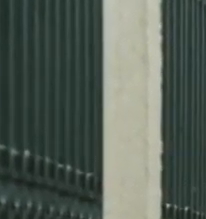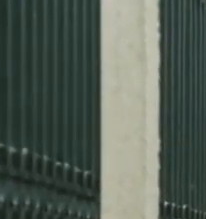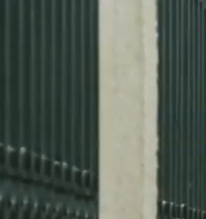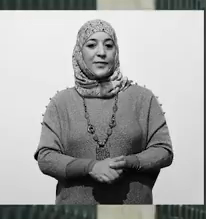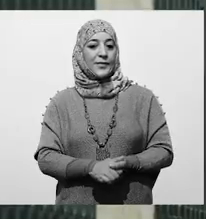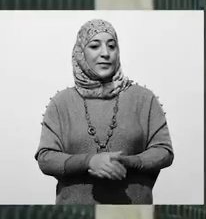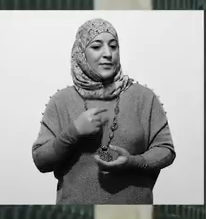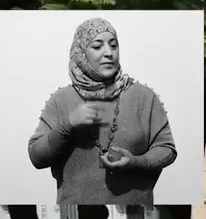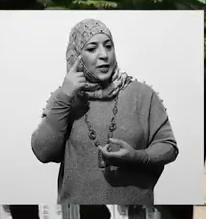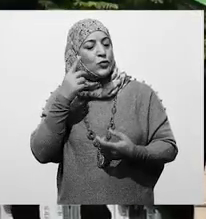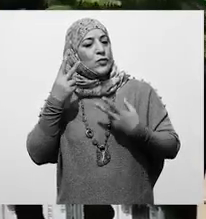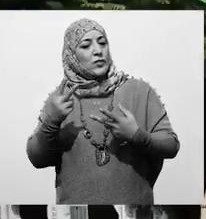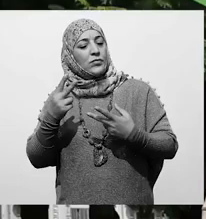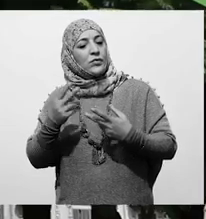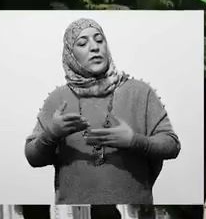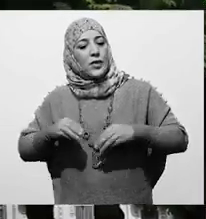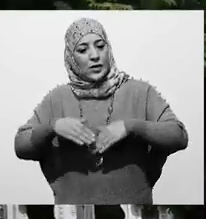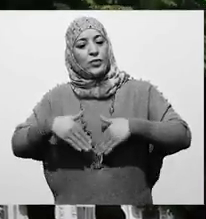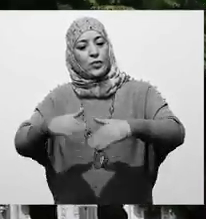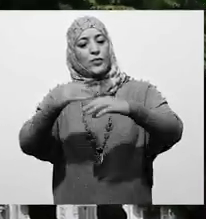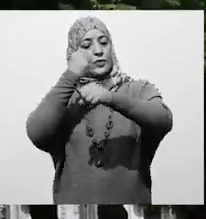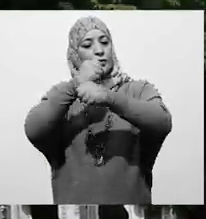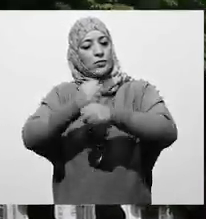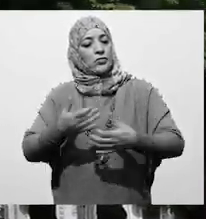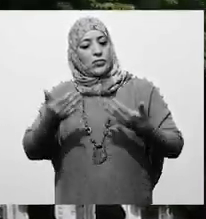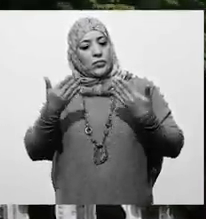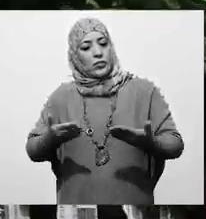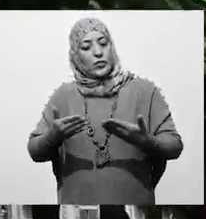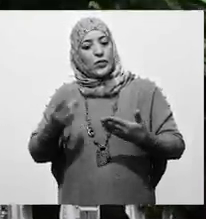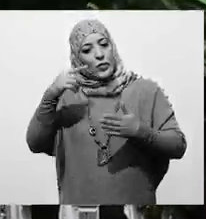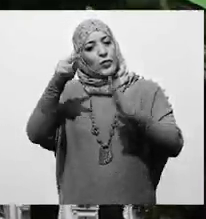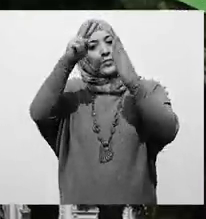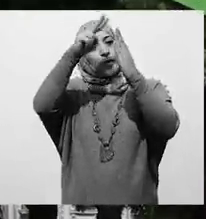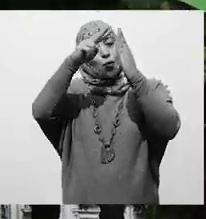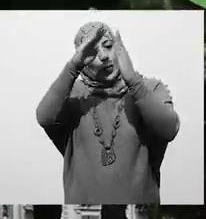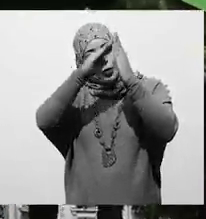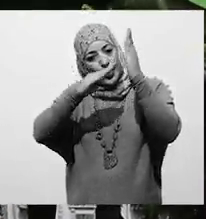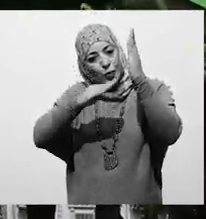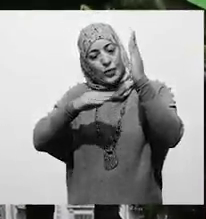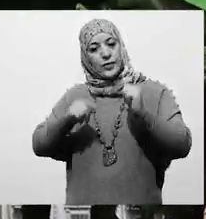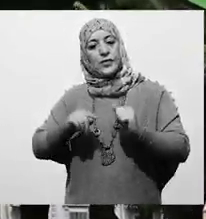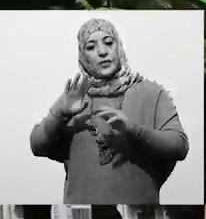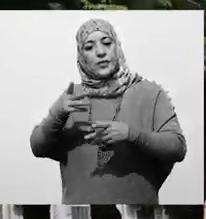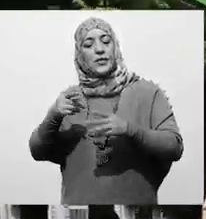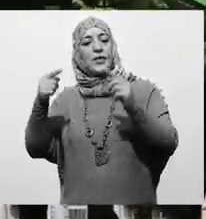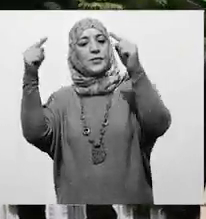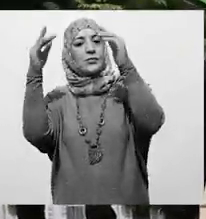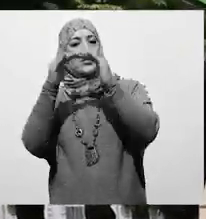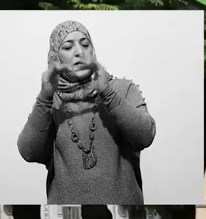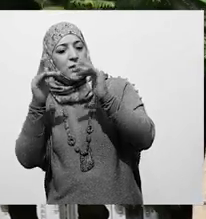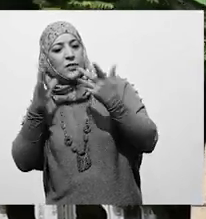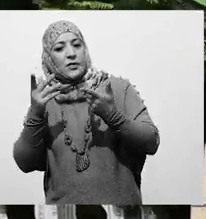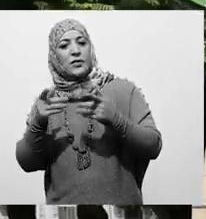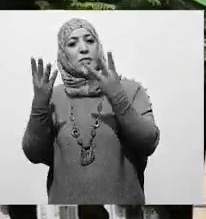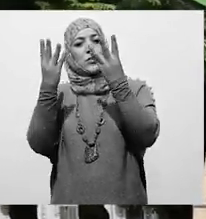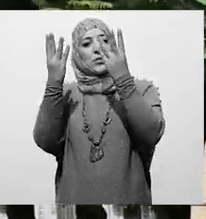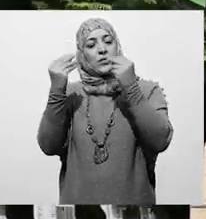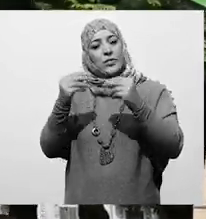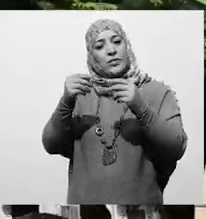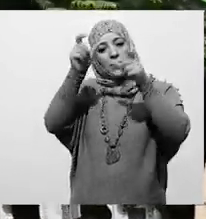une fois qu'on a fait un bon démarrage sont aujourd'hui pour le diagnostic déjà en inde on a détecté pas mal